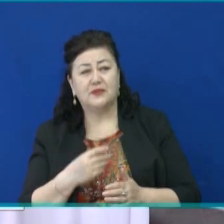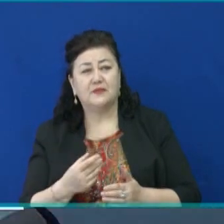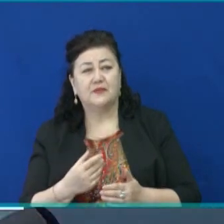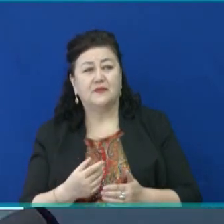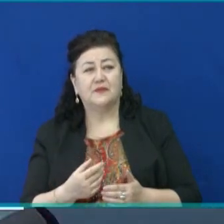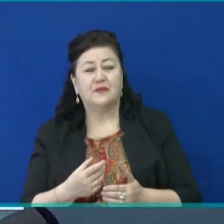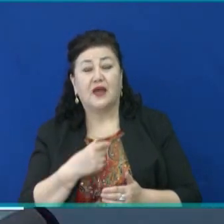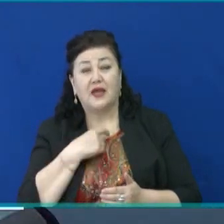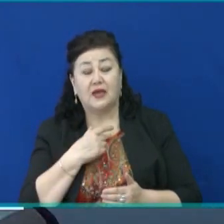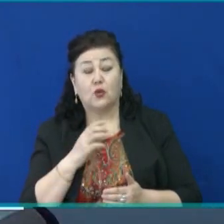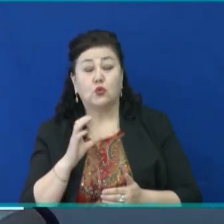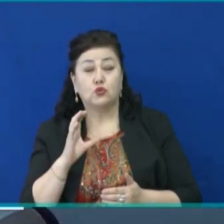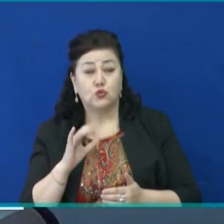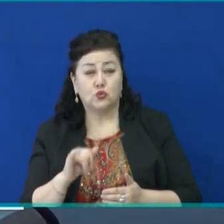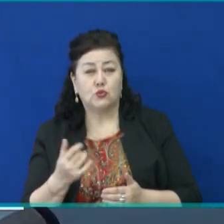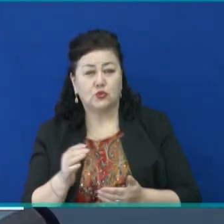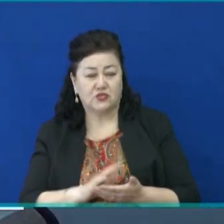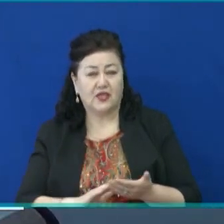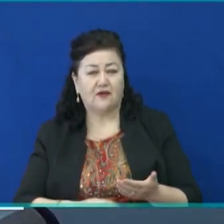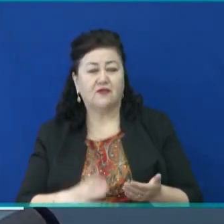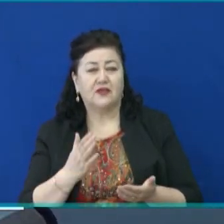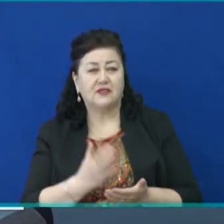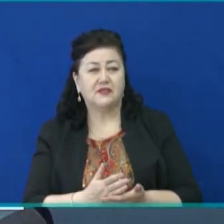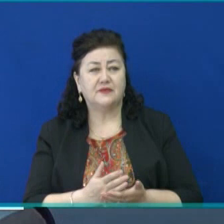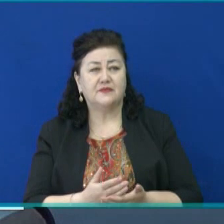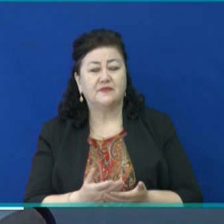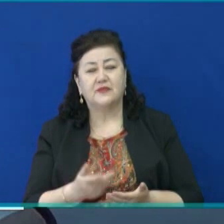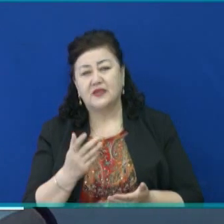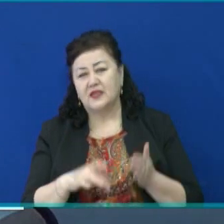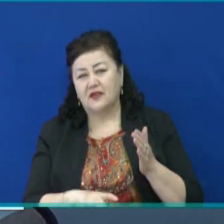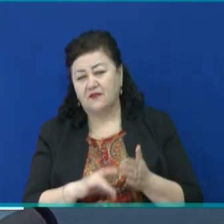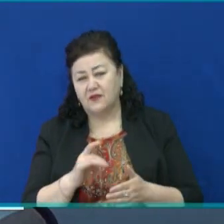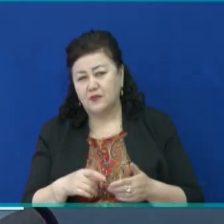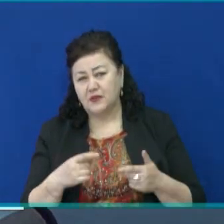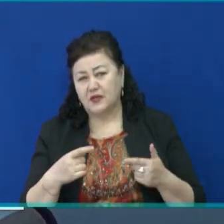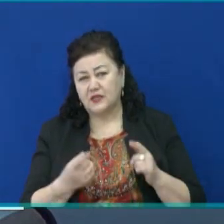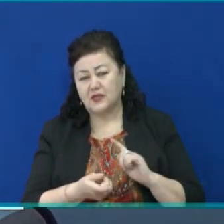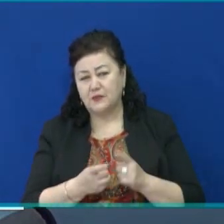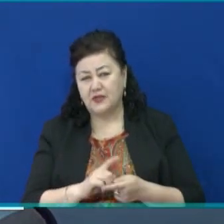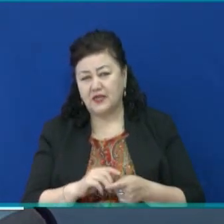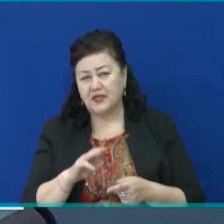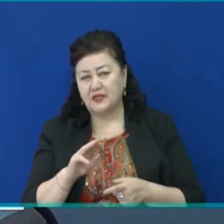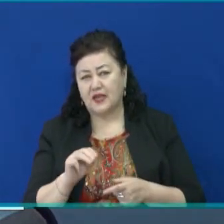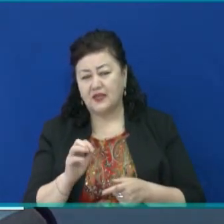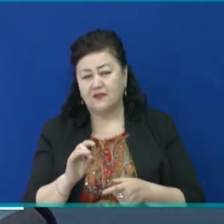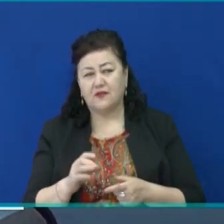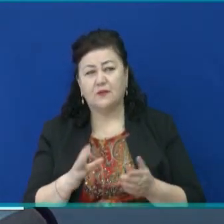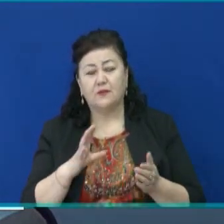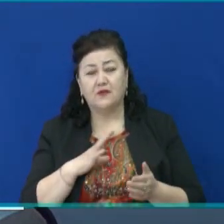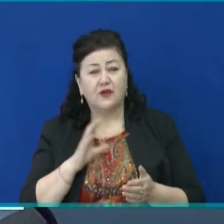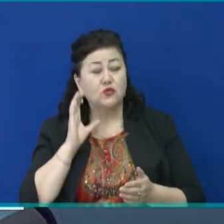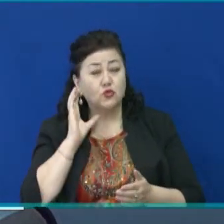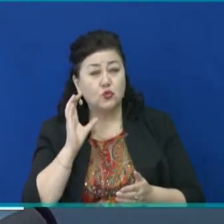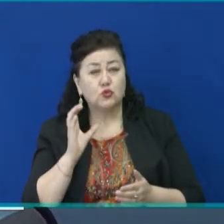чем принимать решение по изменению того или иного тарифа, проводятся публичные слушания с